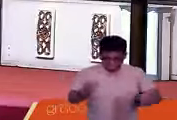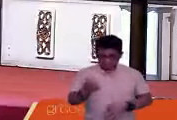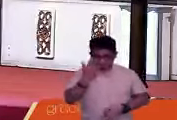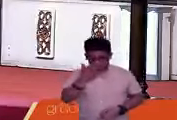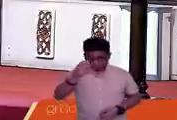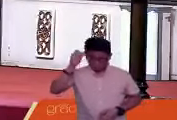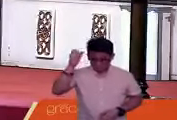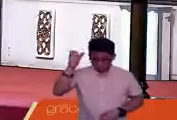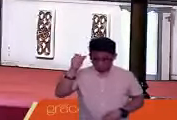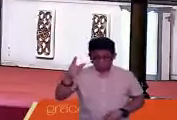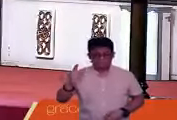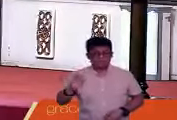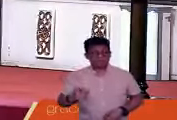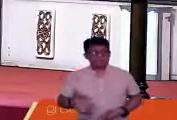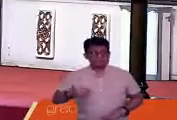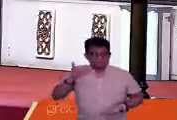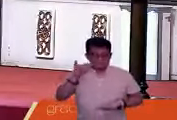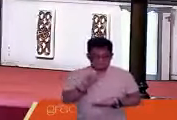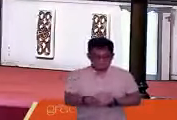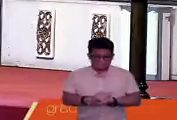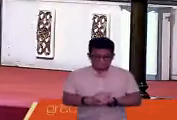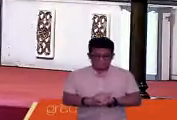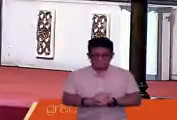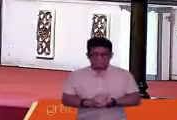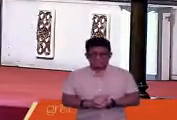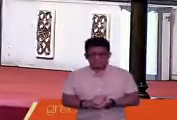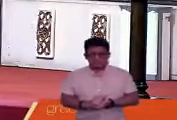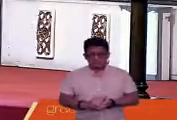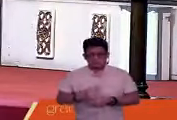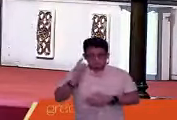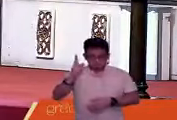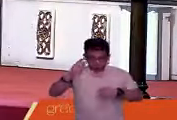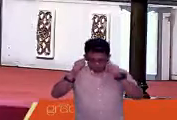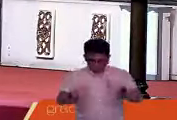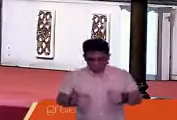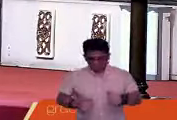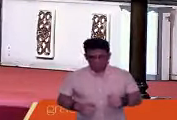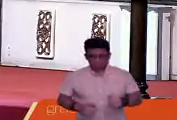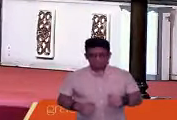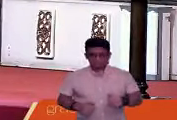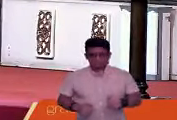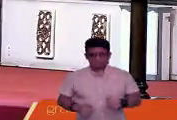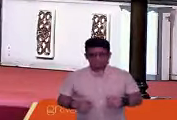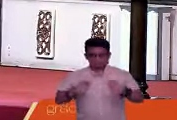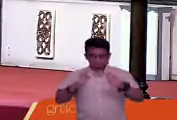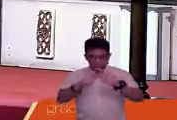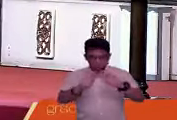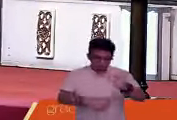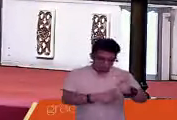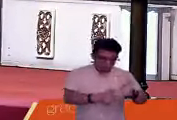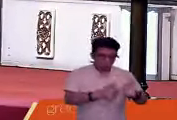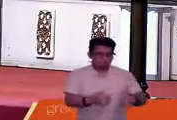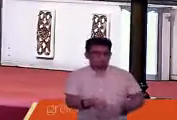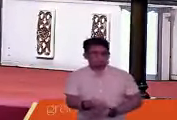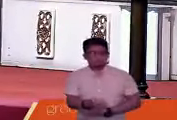kaigsuunan, kung unsa ang imong understanding, maupod imong ability to follow. Na ay mga tao nga